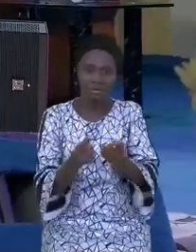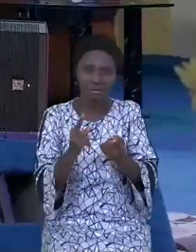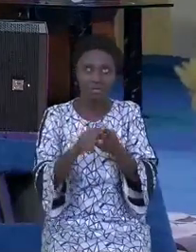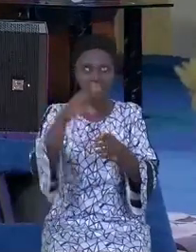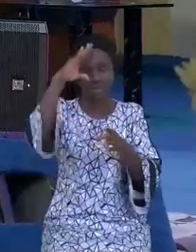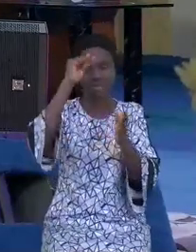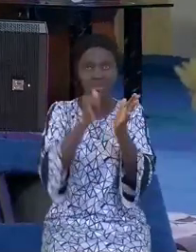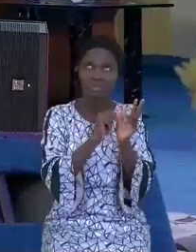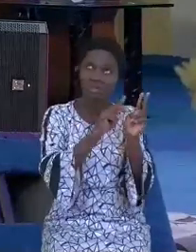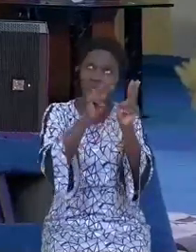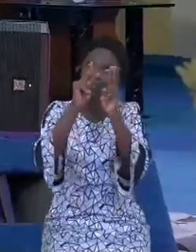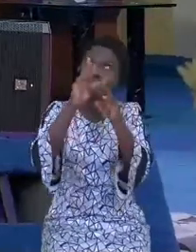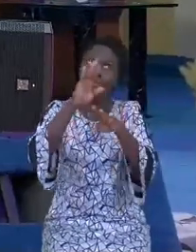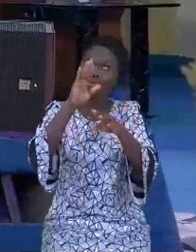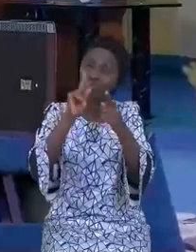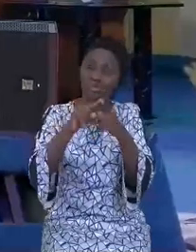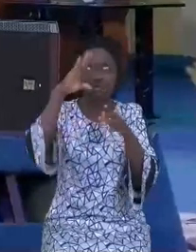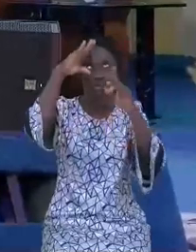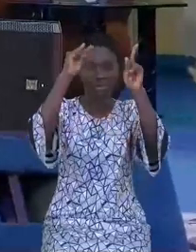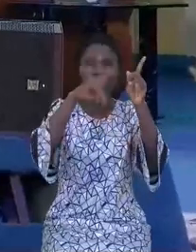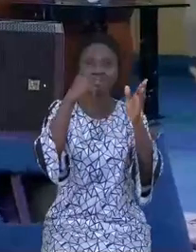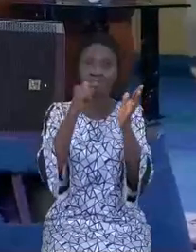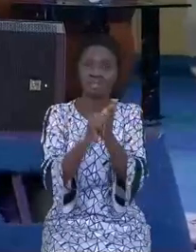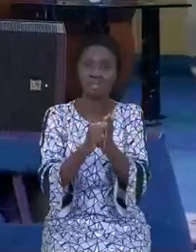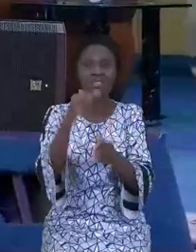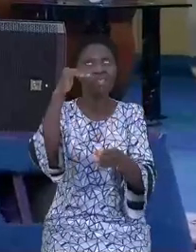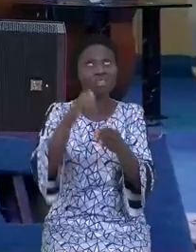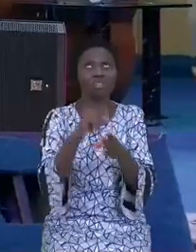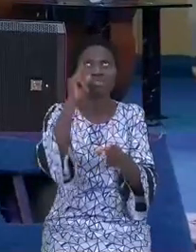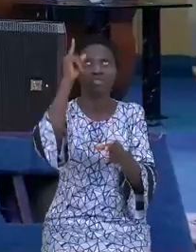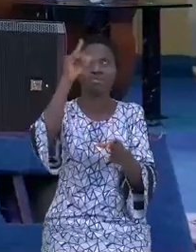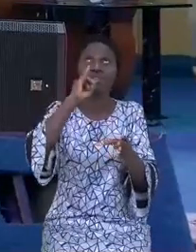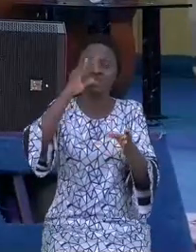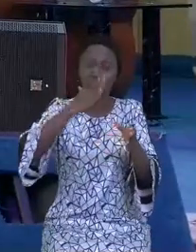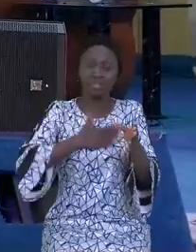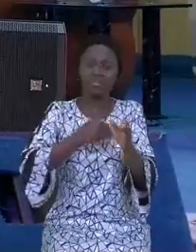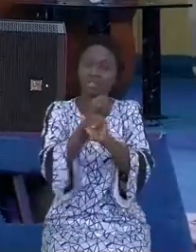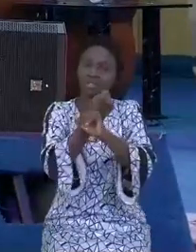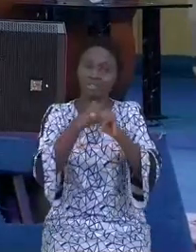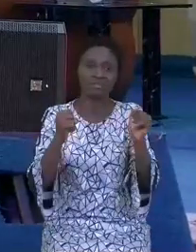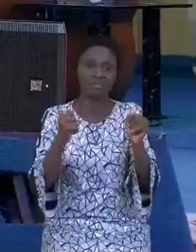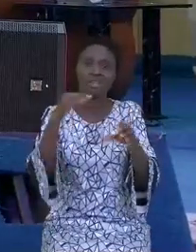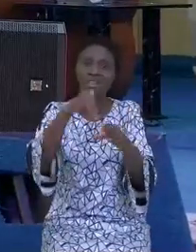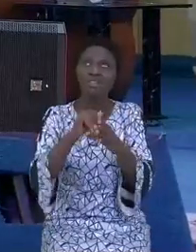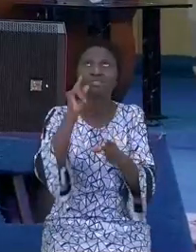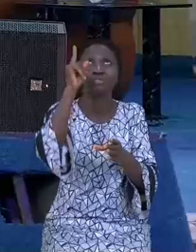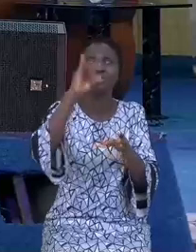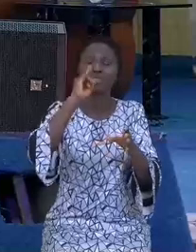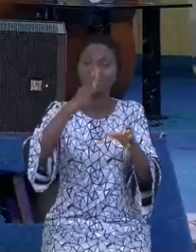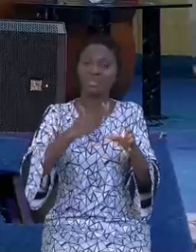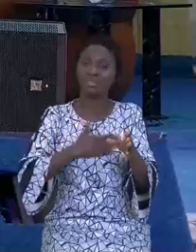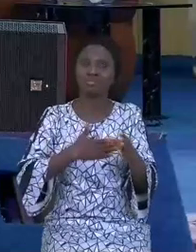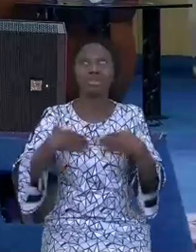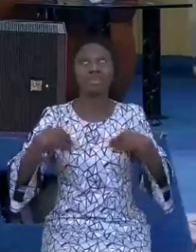et qui ont les regards portés sur lui et qui dit, en toi se trouve mon salut, en toi se trouve